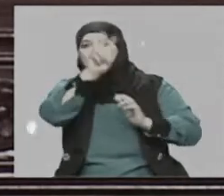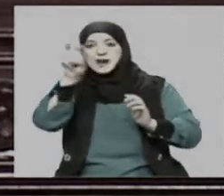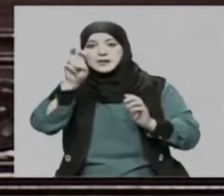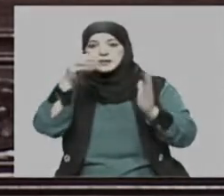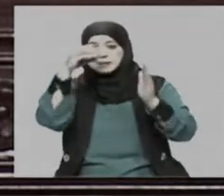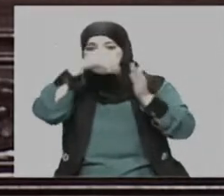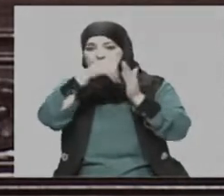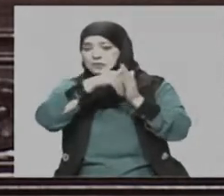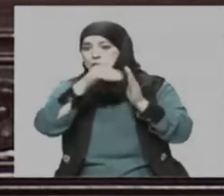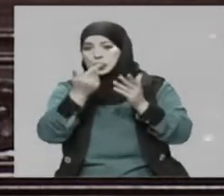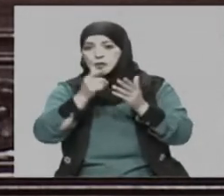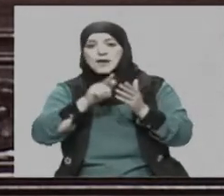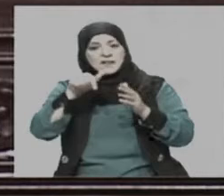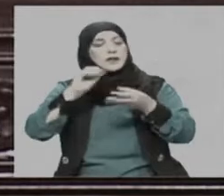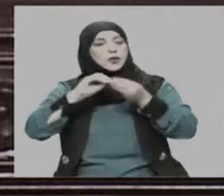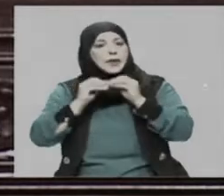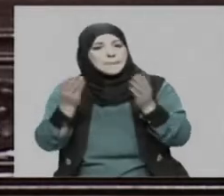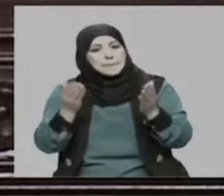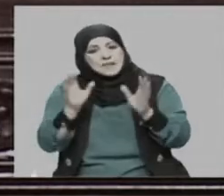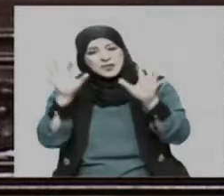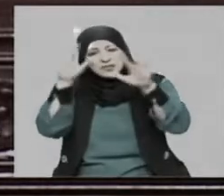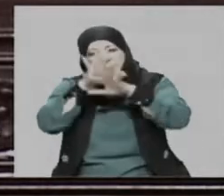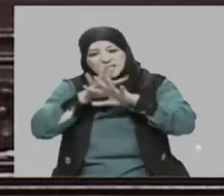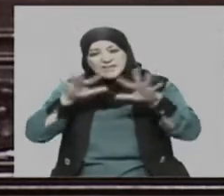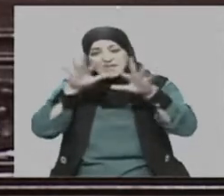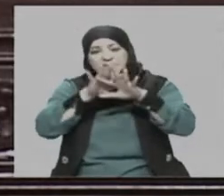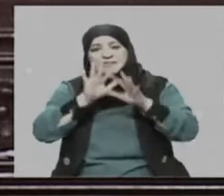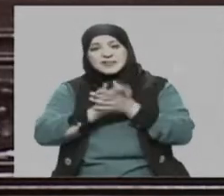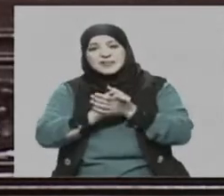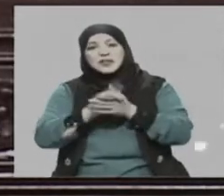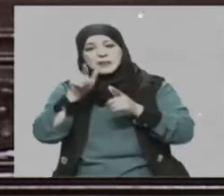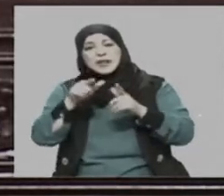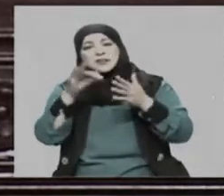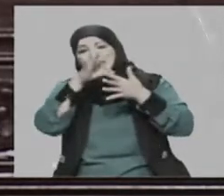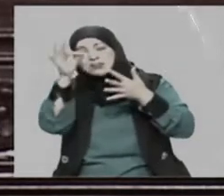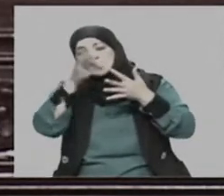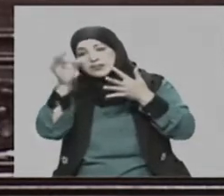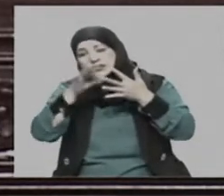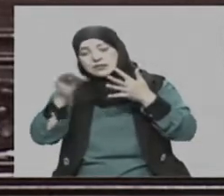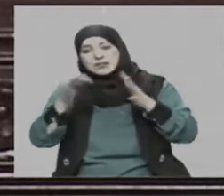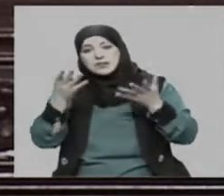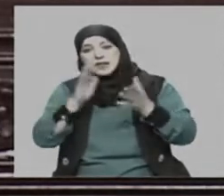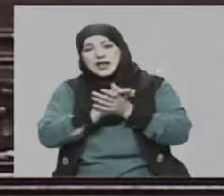الفصل 20 فيه لبس، فيه برشة مقالات،